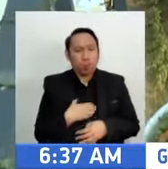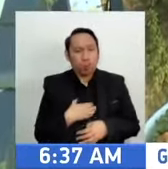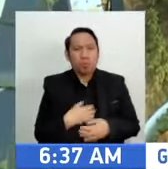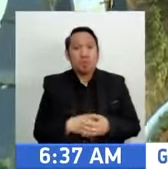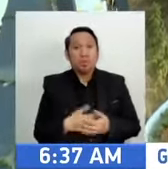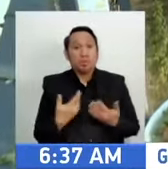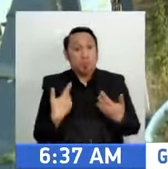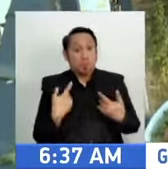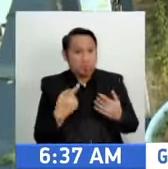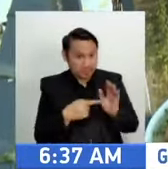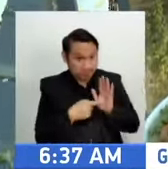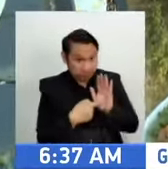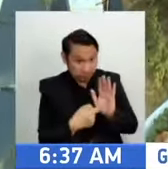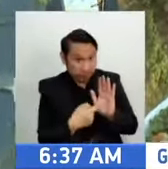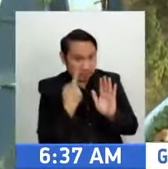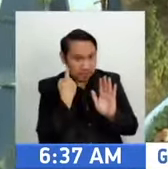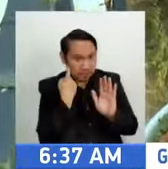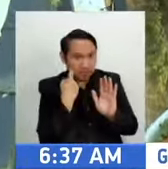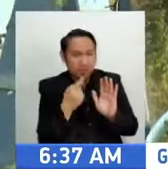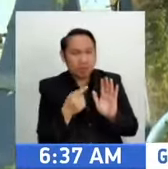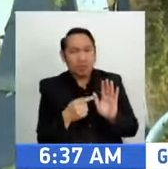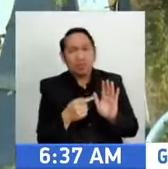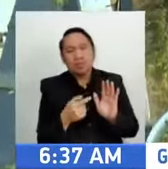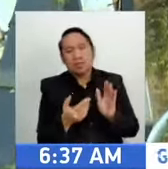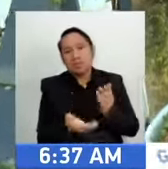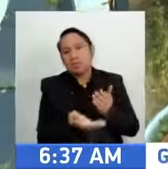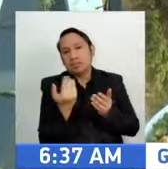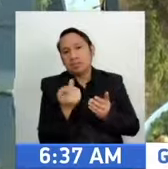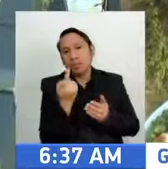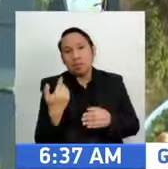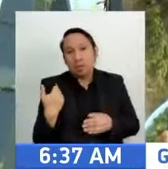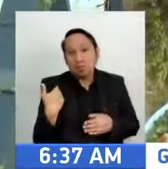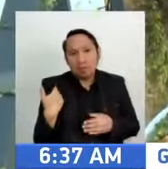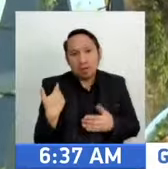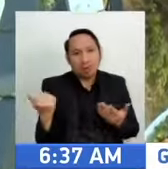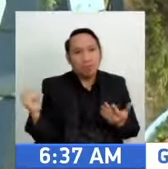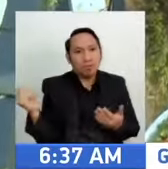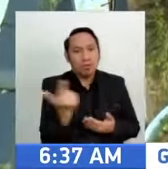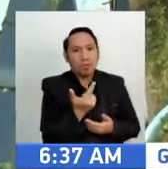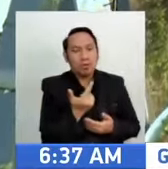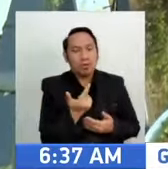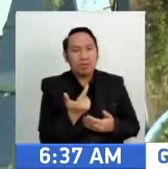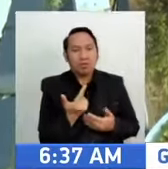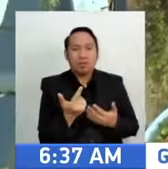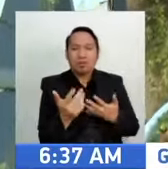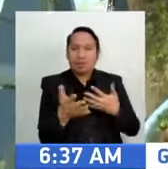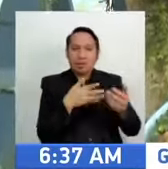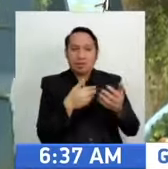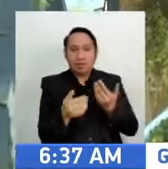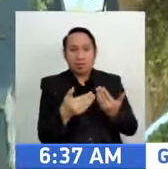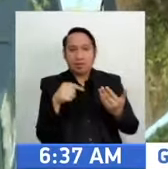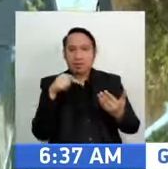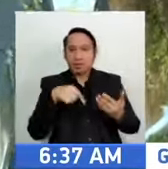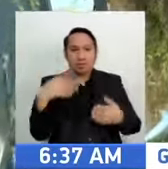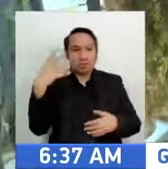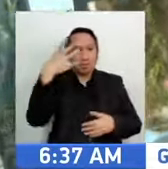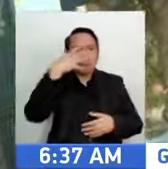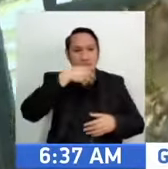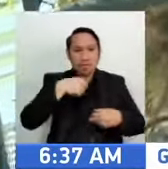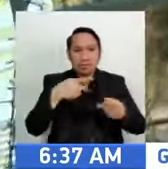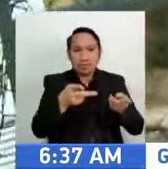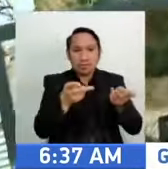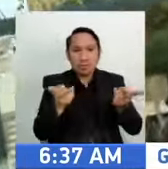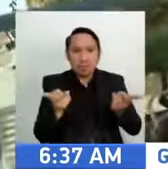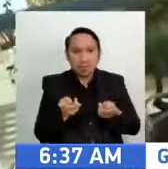lang yan, snippets pa lang yan. And syempre, bukod sa napakagandang view, yun nga sabi natin kanina, na part ng Sierra Madre, ha,